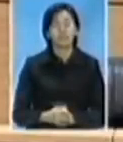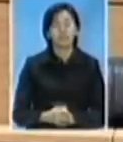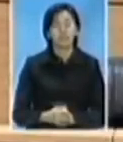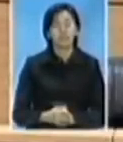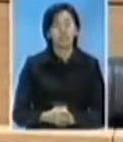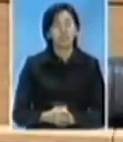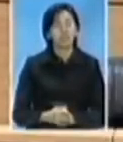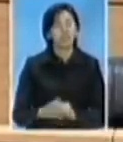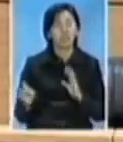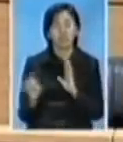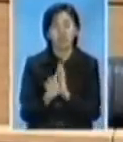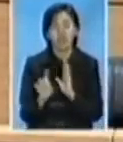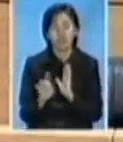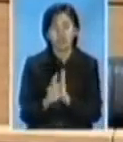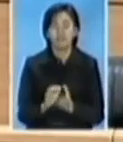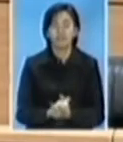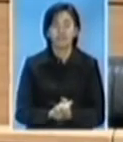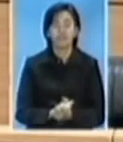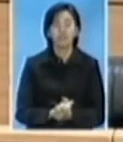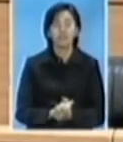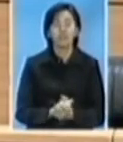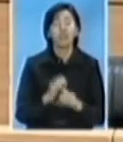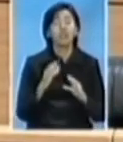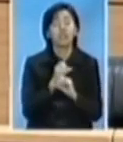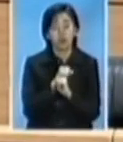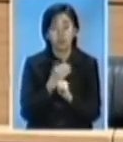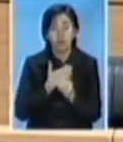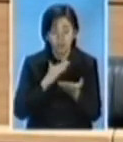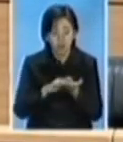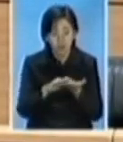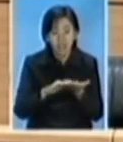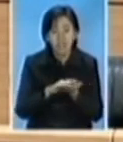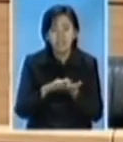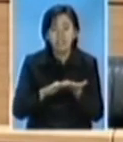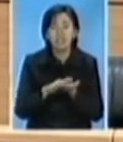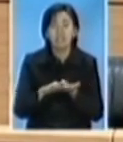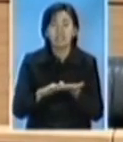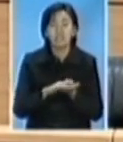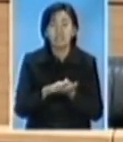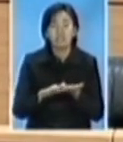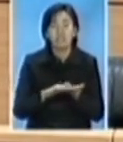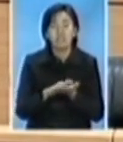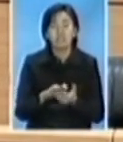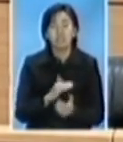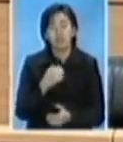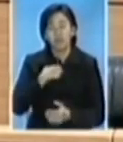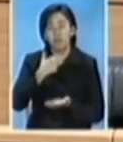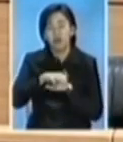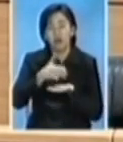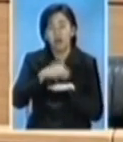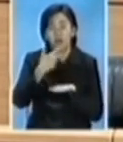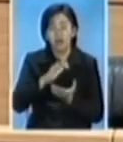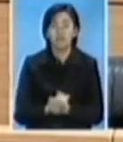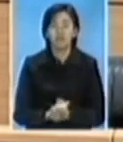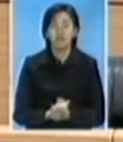ปิดท้ายรายการนี่ผมต้องกราบขอโทษท่านจริงๆนะผมต้องพูดตั้งแต่ต้นไงว่